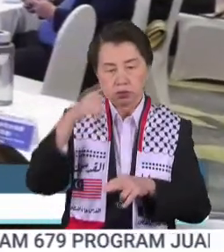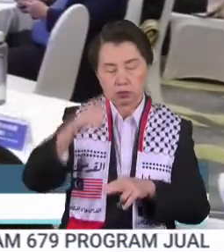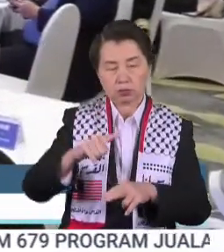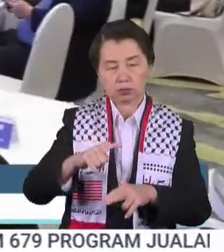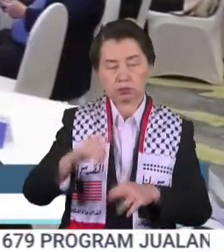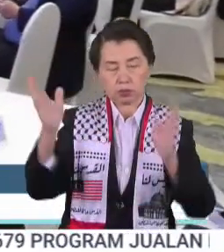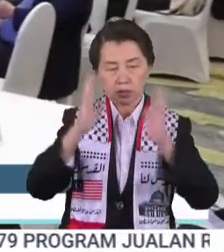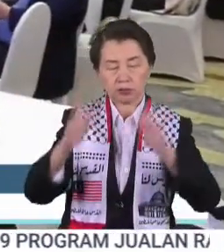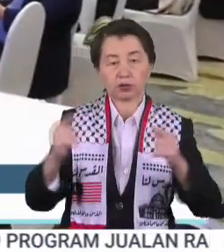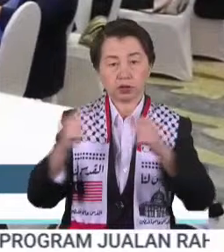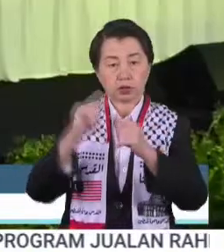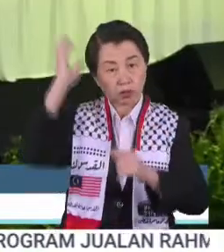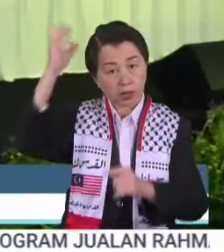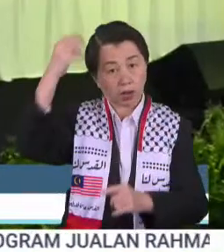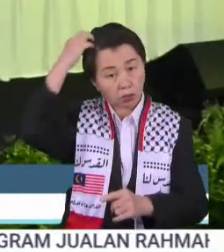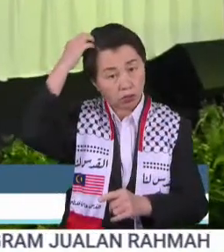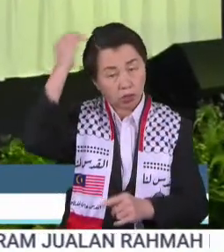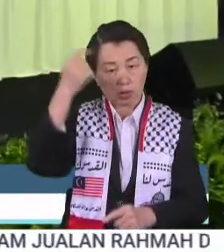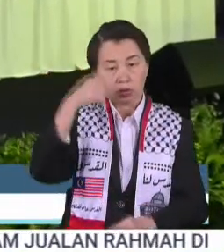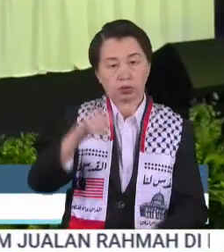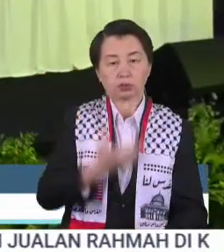kargo.